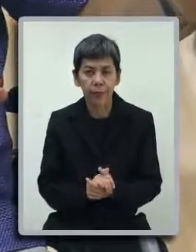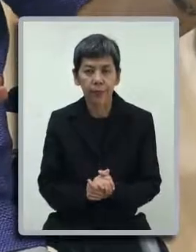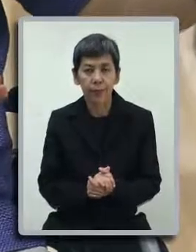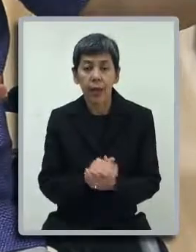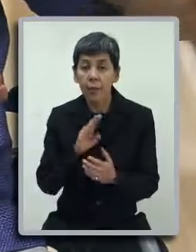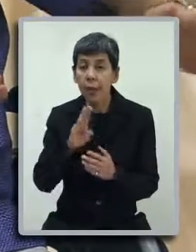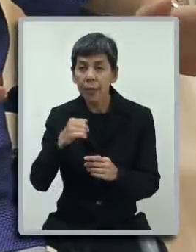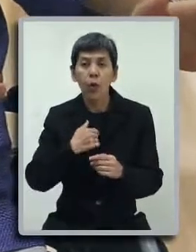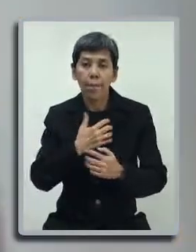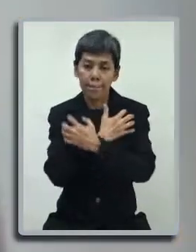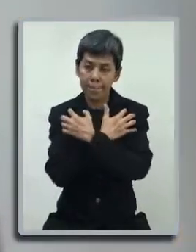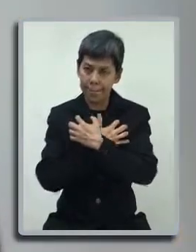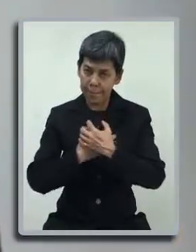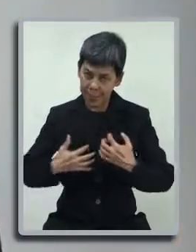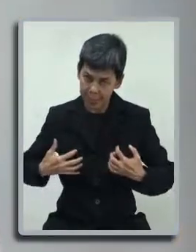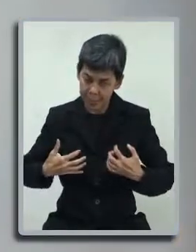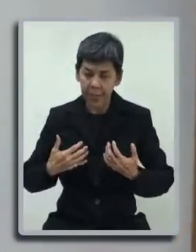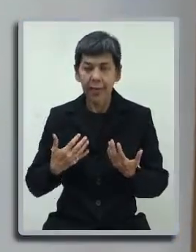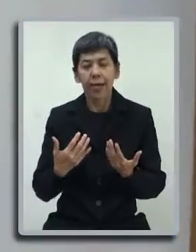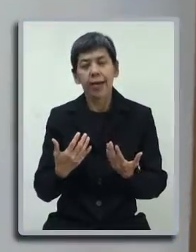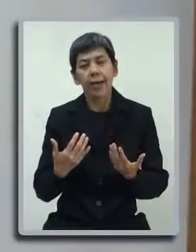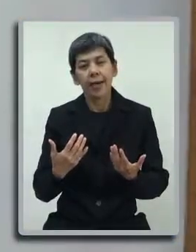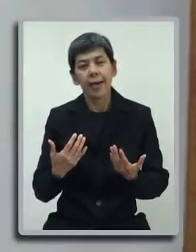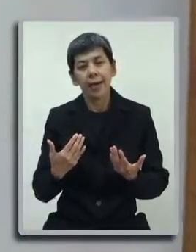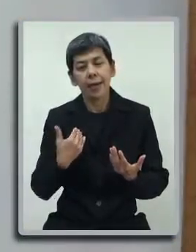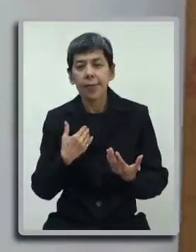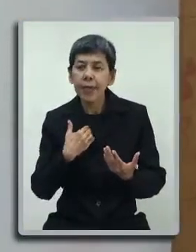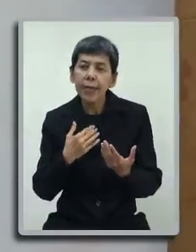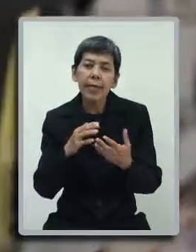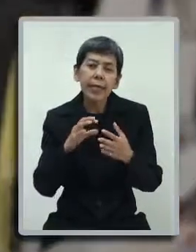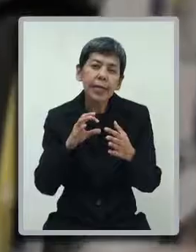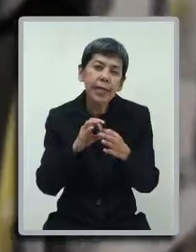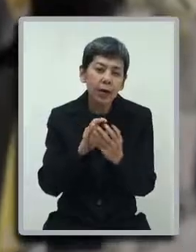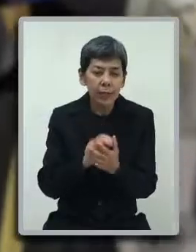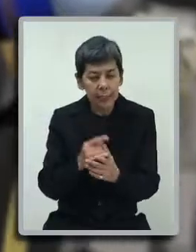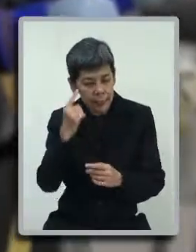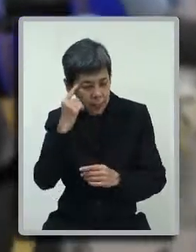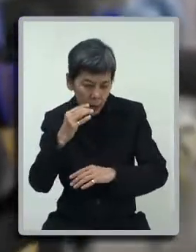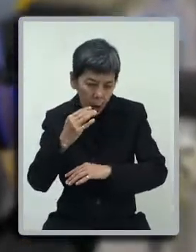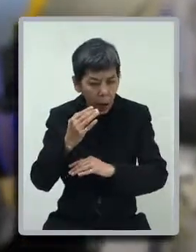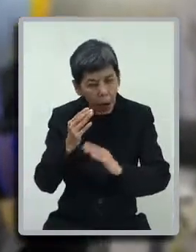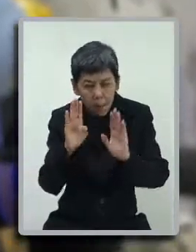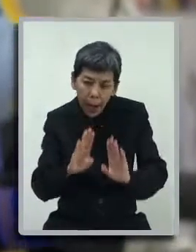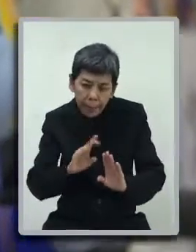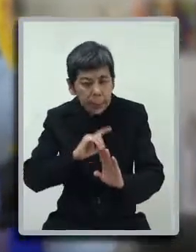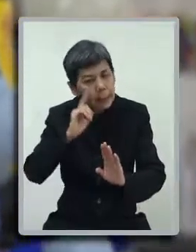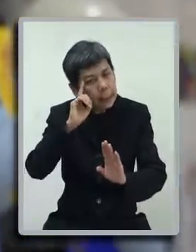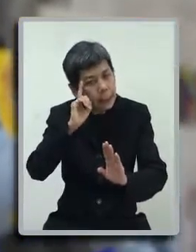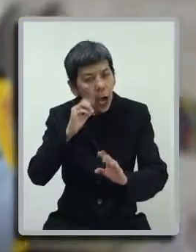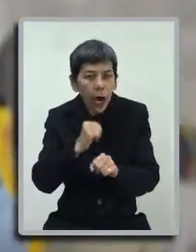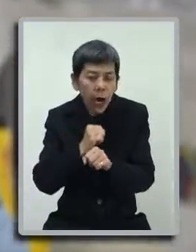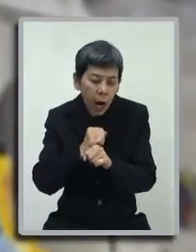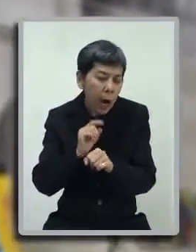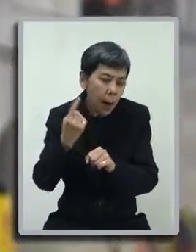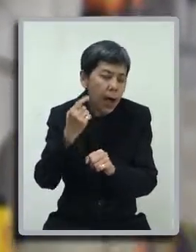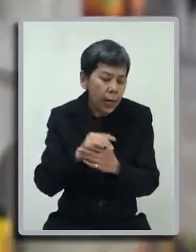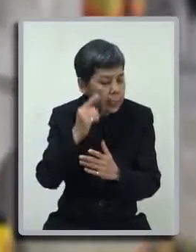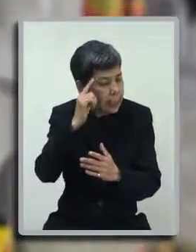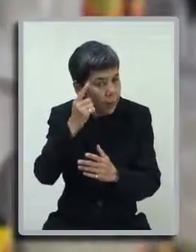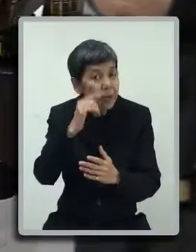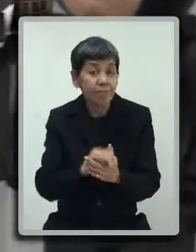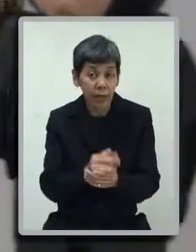แบบบีก็คือหมีจะมีพวกอาร์ตติสที่เขาออกแบบหรืออะไรต่างๆเนี่ยนะฮะในร่วมสมัย